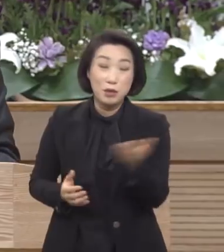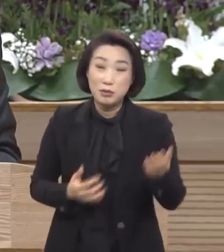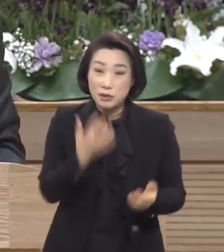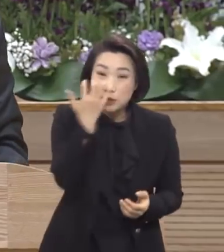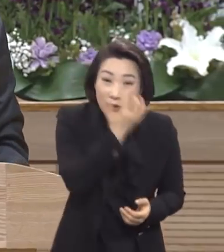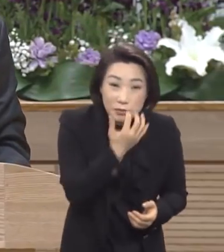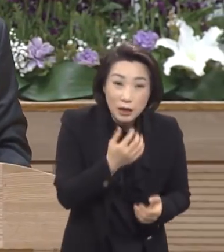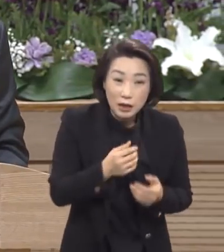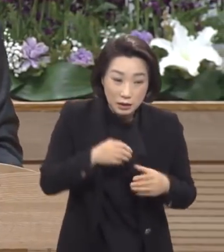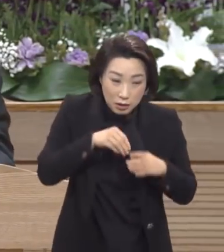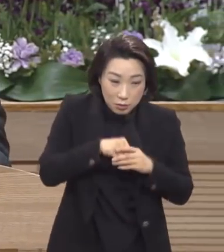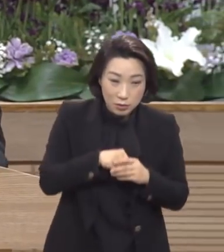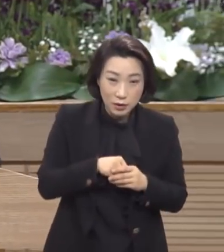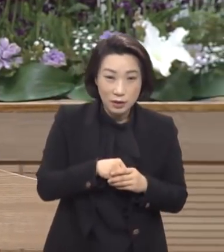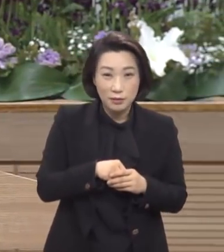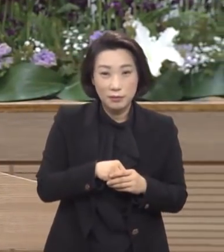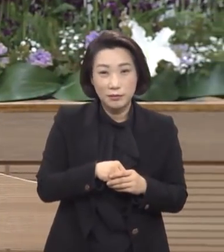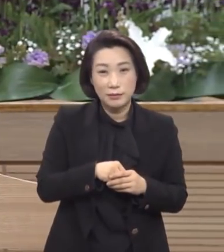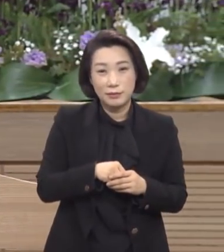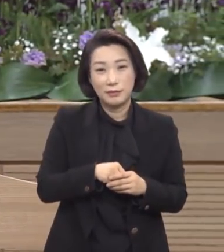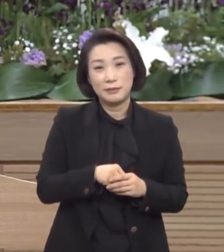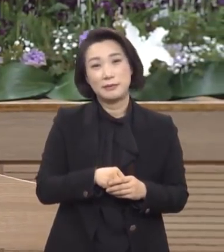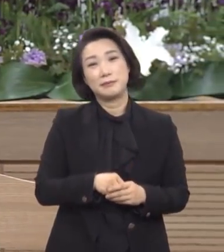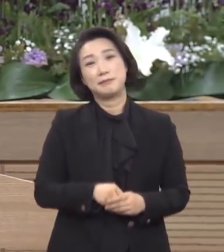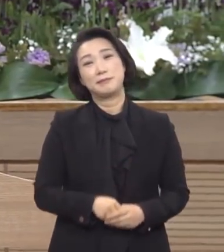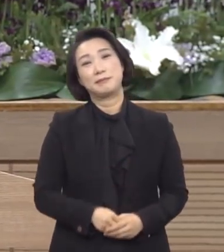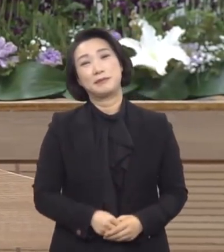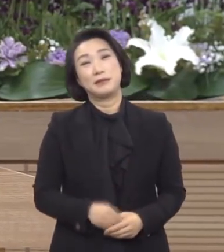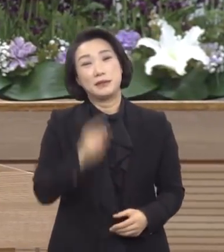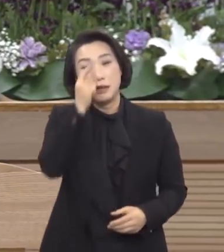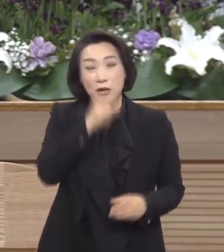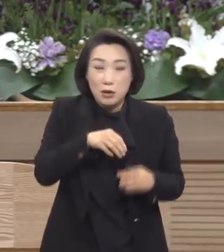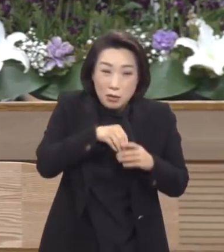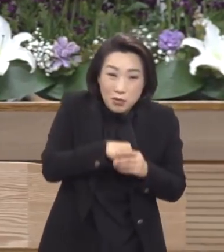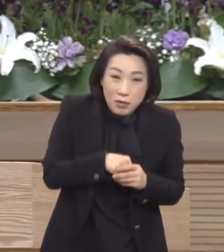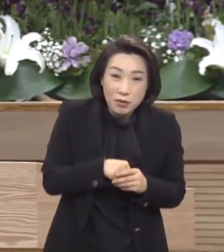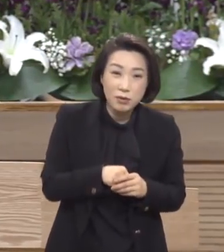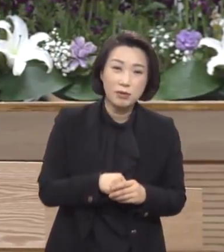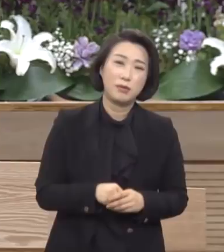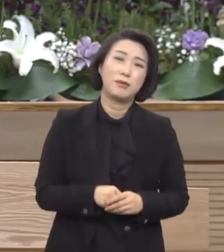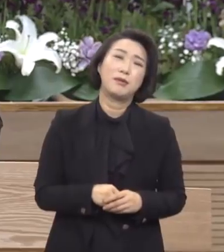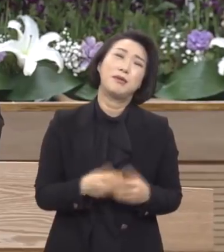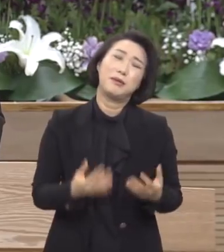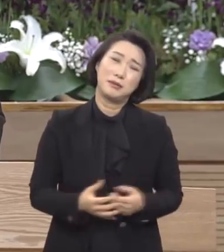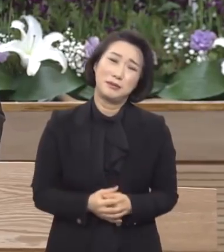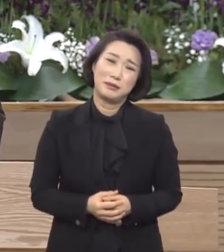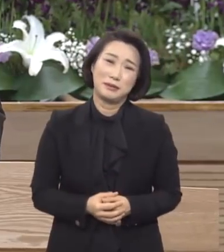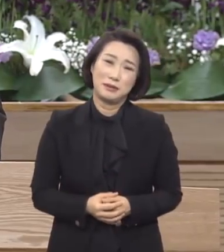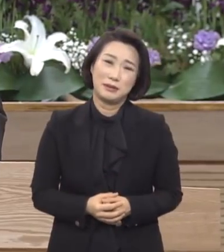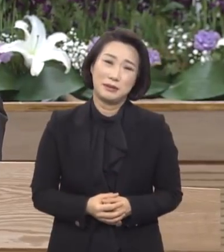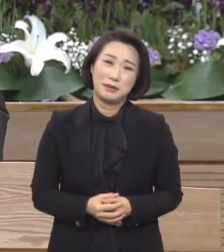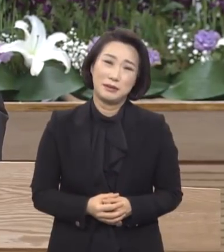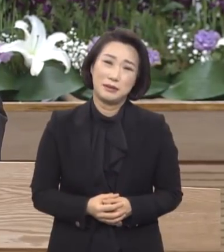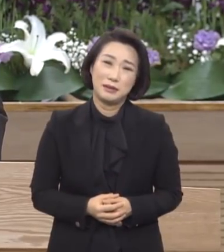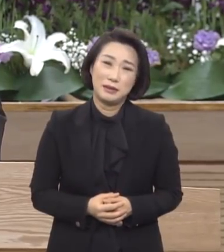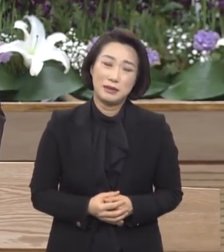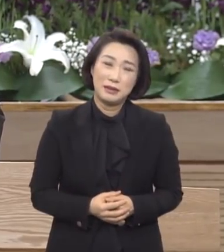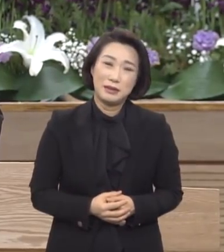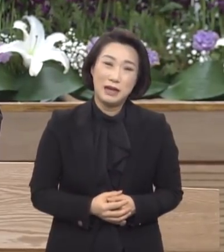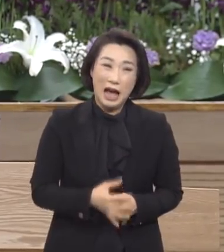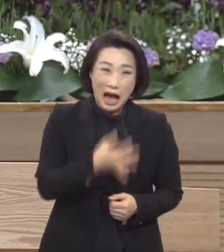음란한 게 들어있어. 응? 더러운 것들이 들어있어. 응?